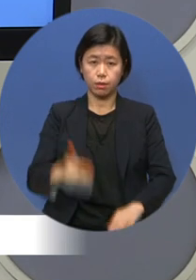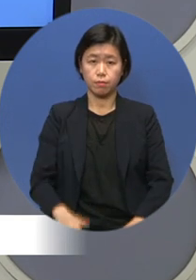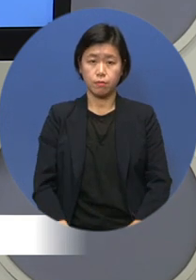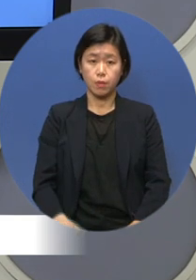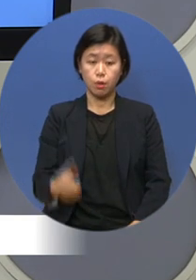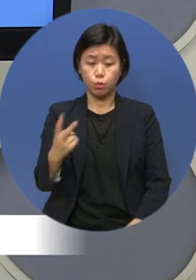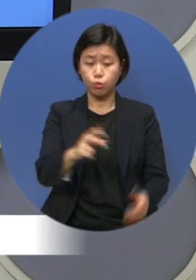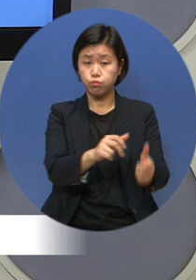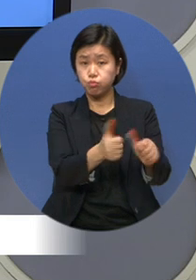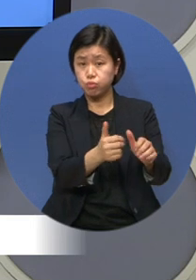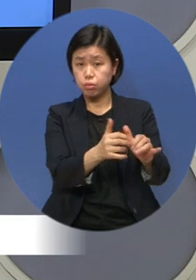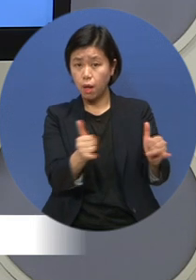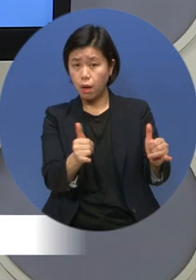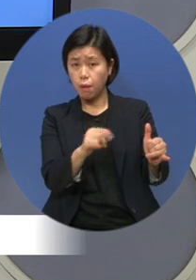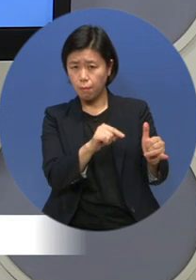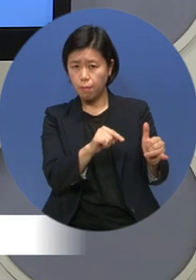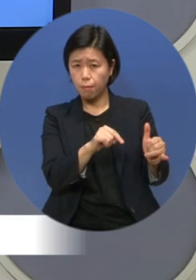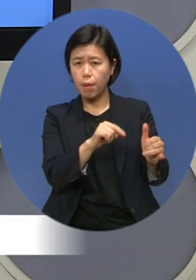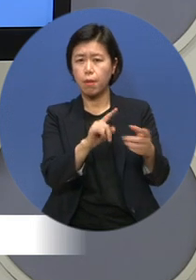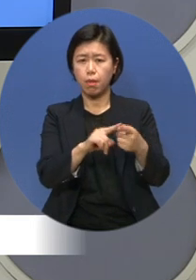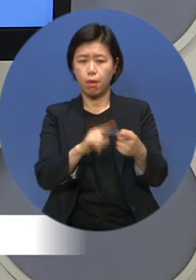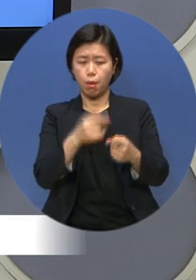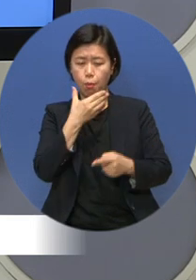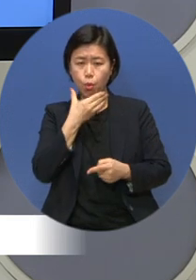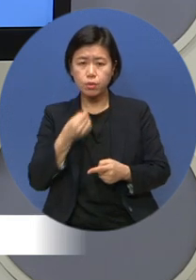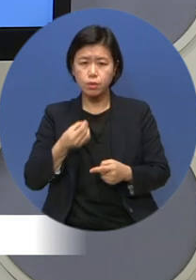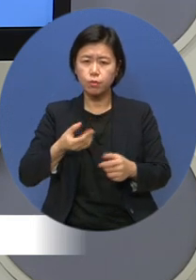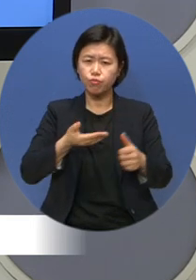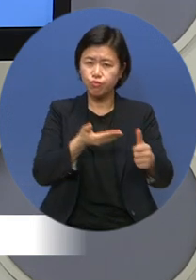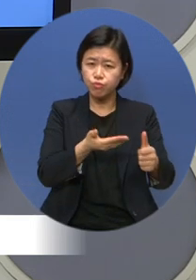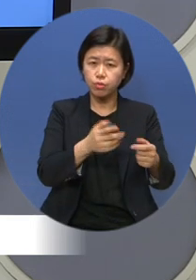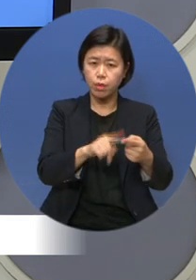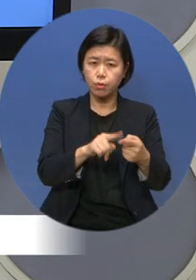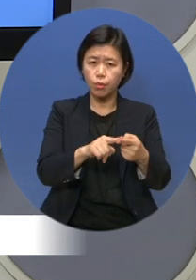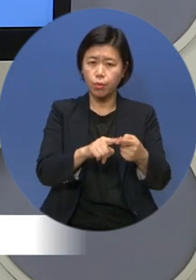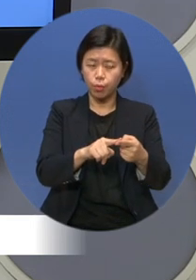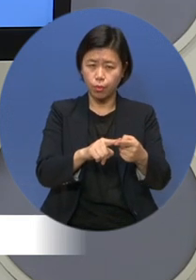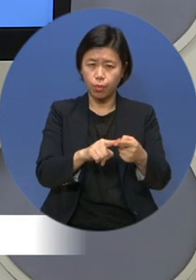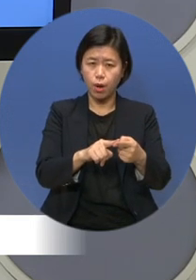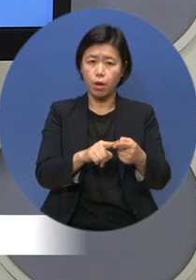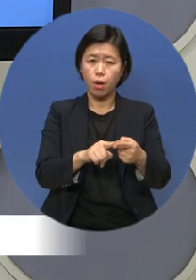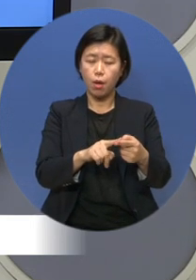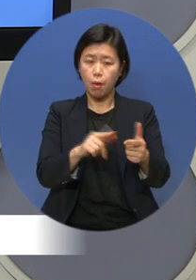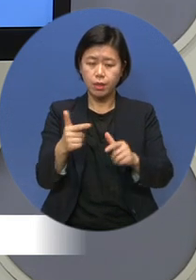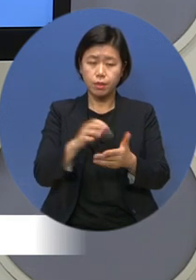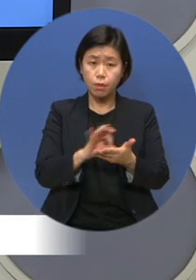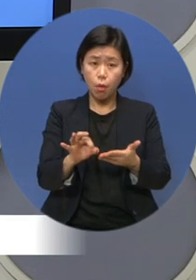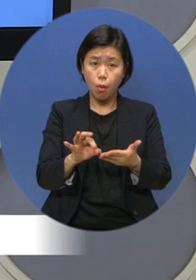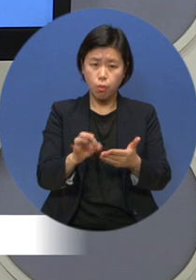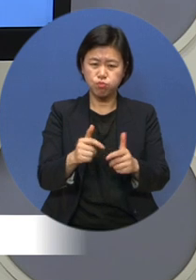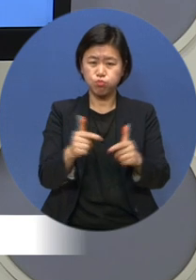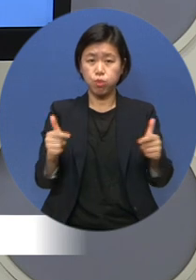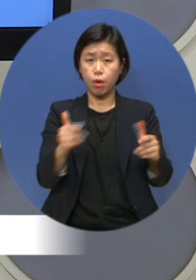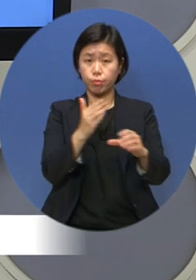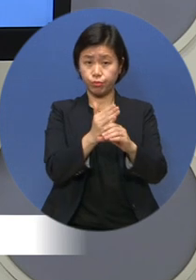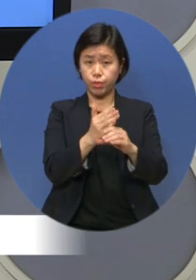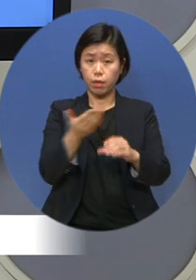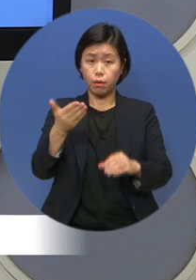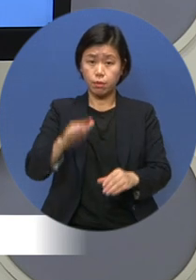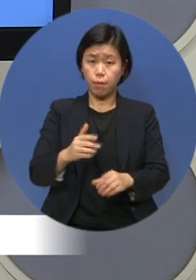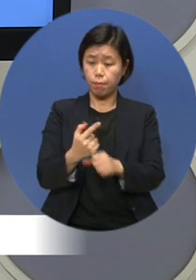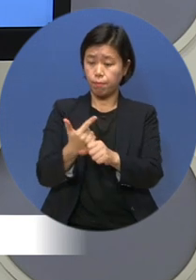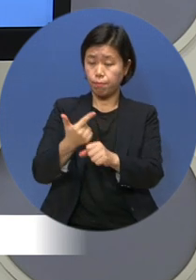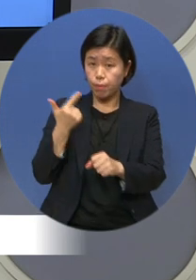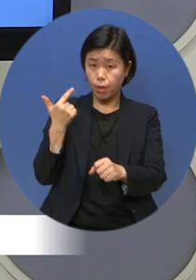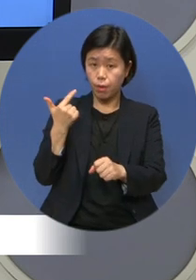사망자의 의한 복지재정 누수 역시 매년 수억 원씩 발생하고 있지만 최근 6년간 평균 환수